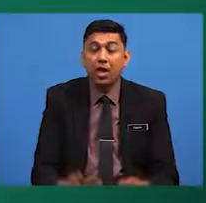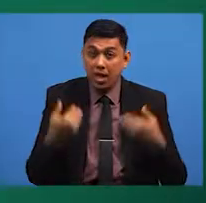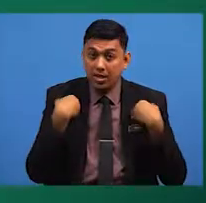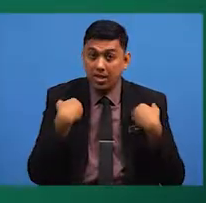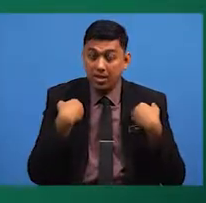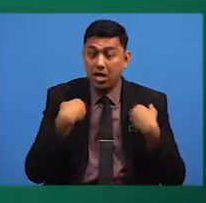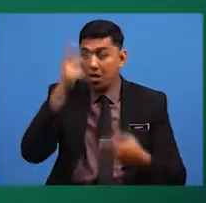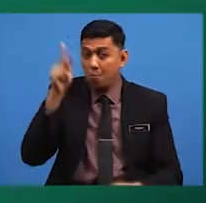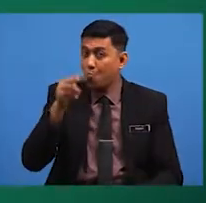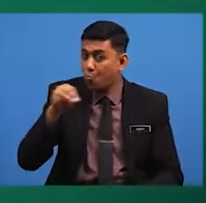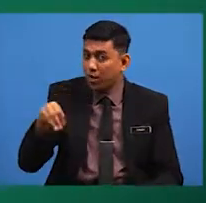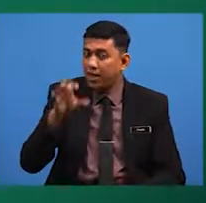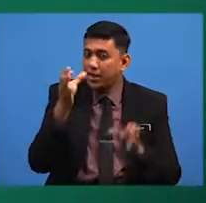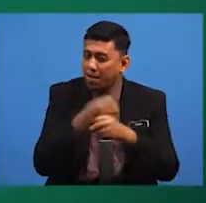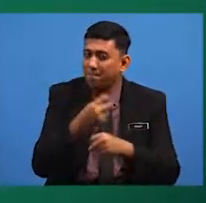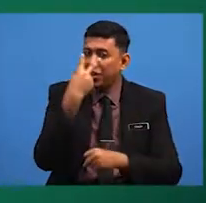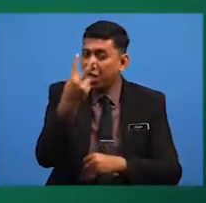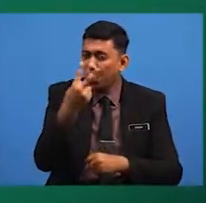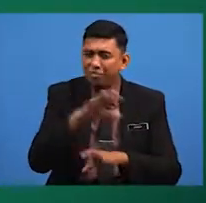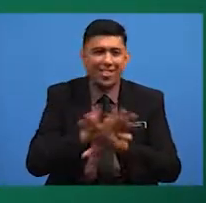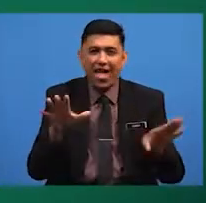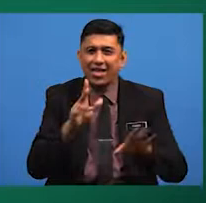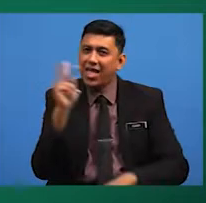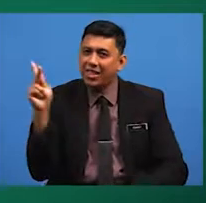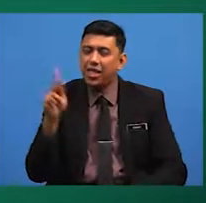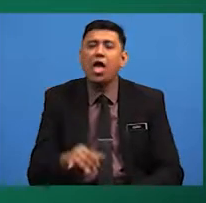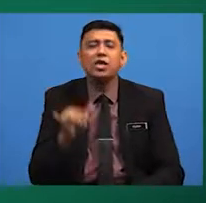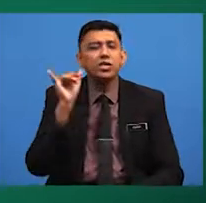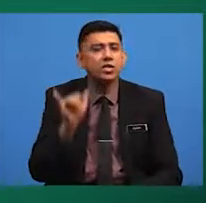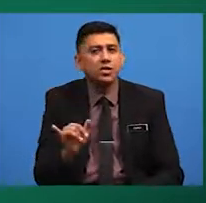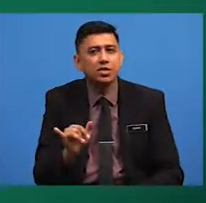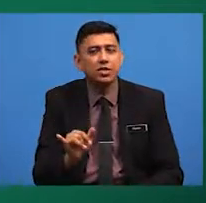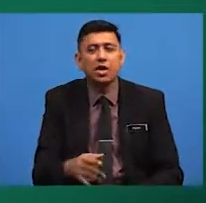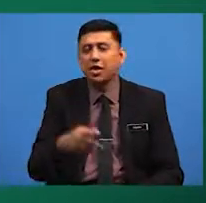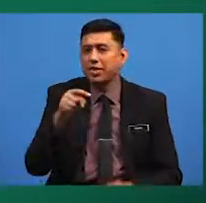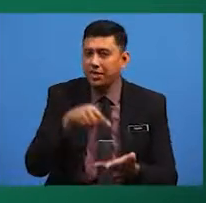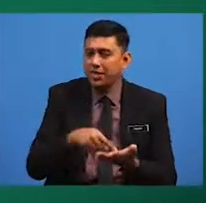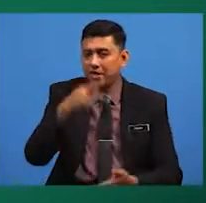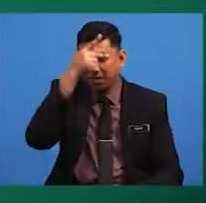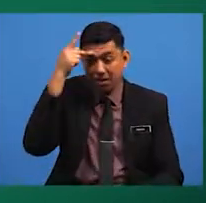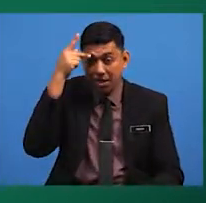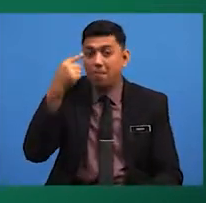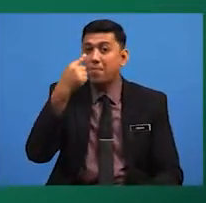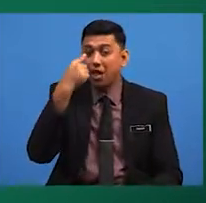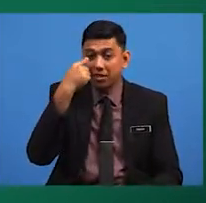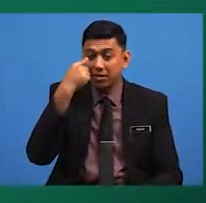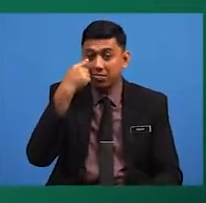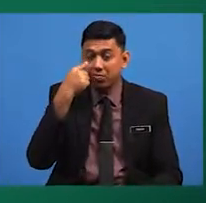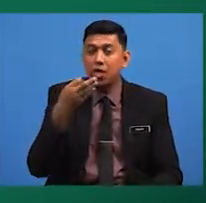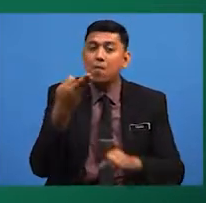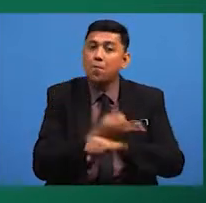Adakah meruri dapat melihat tidak akan ia ini kiranya matte